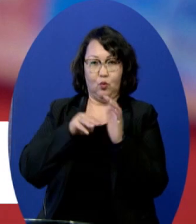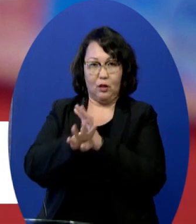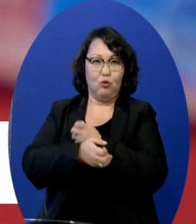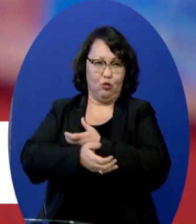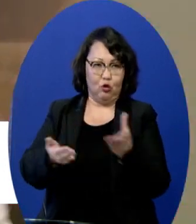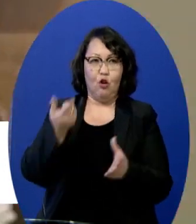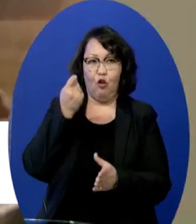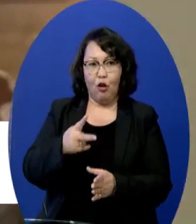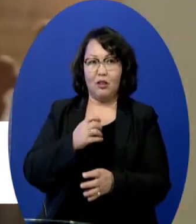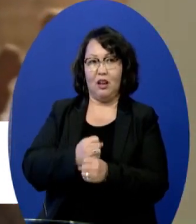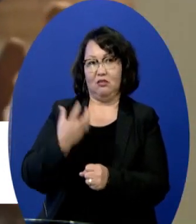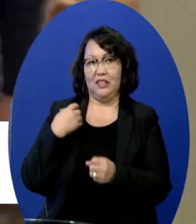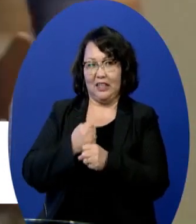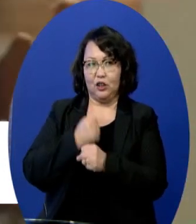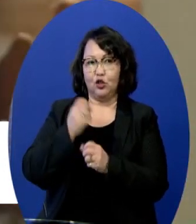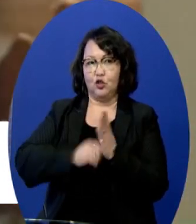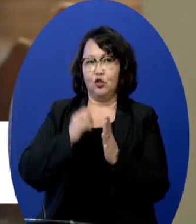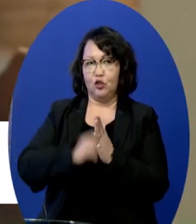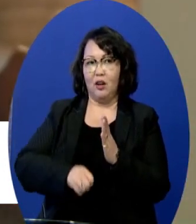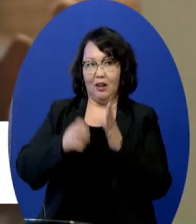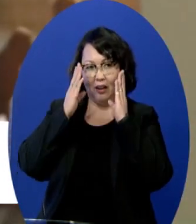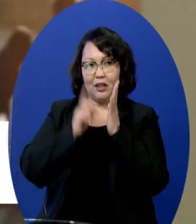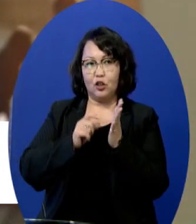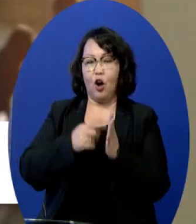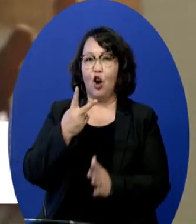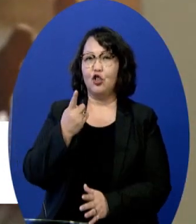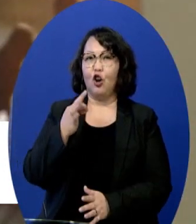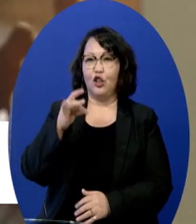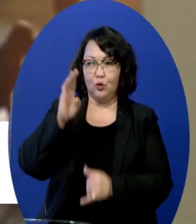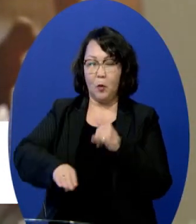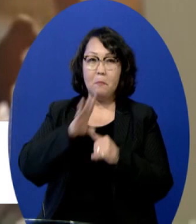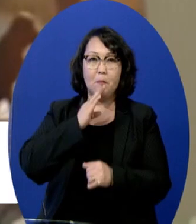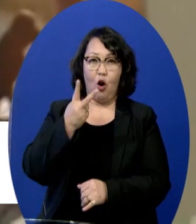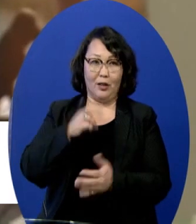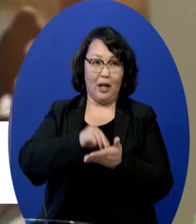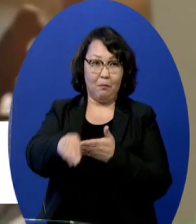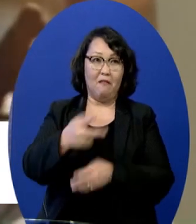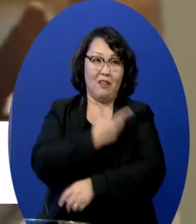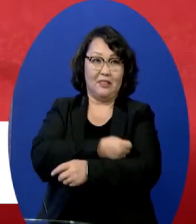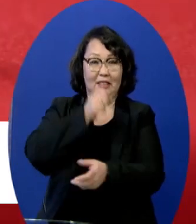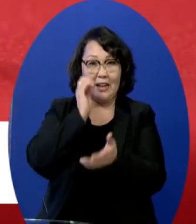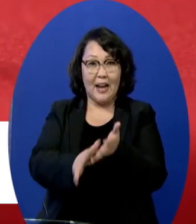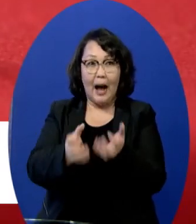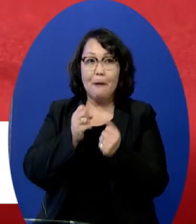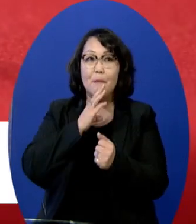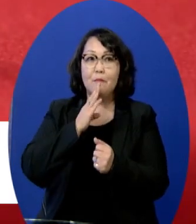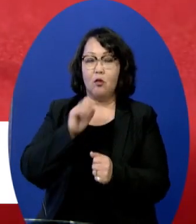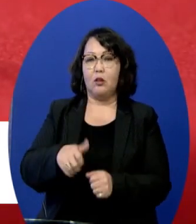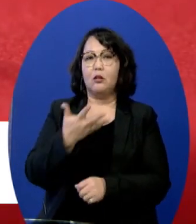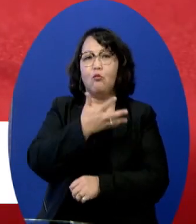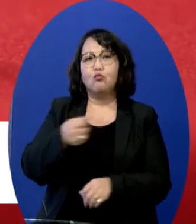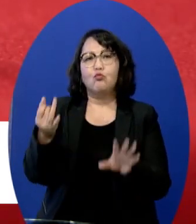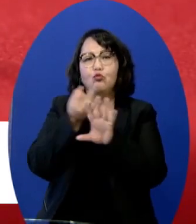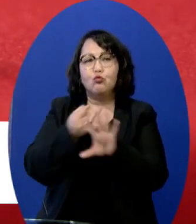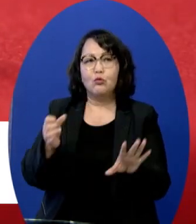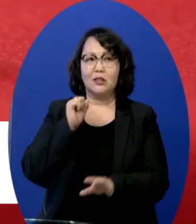үүрэг гүйцэтгэх ёстой. За гэсэн ч 2021 оны эцэгэд 2 тэрбум вакцин авахар төлөвлөсөн ч өнөөдөр 500-аас 700